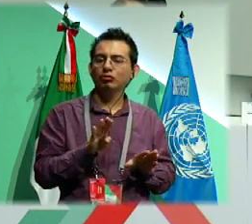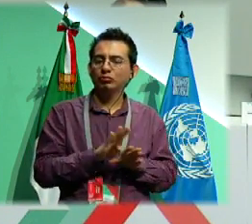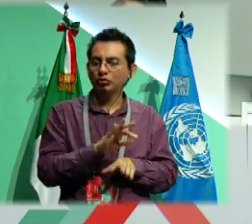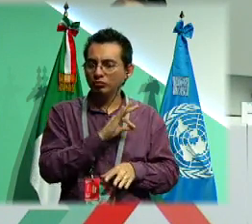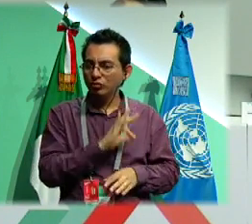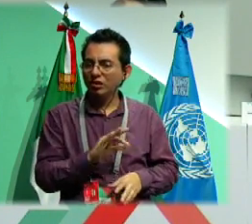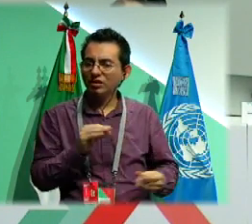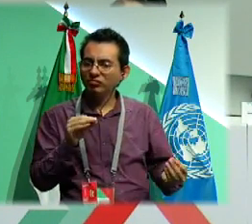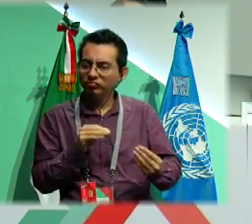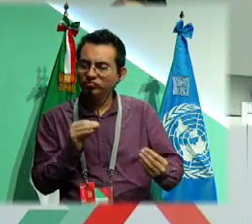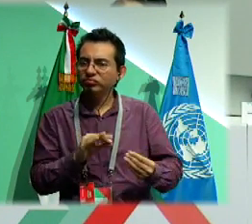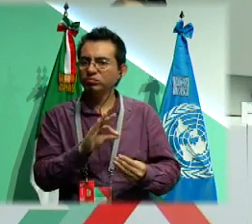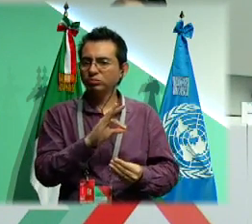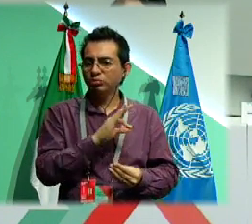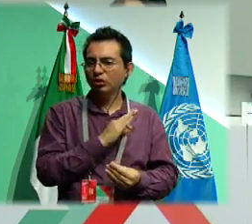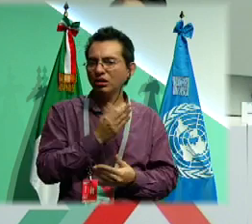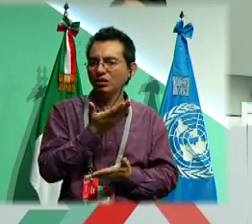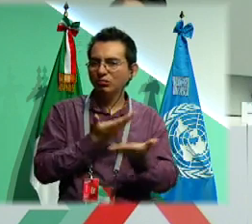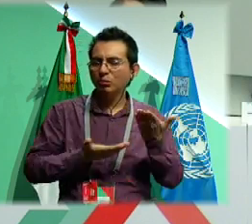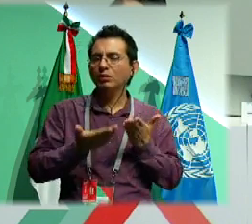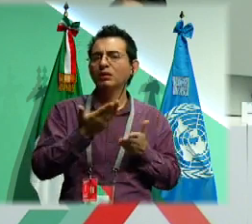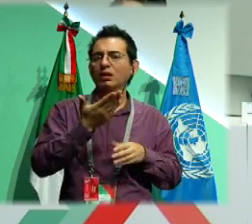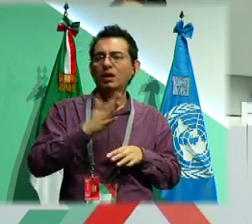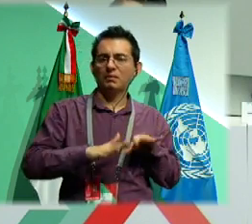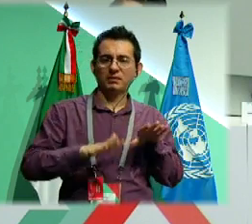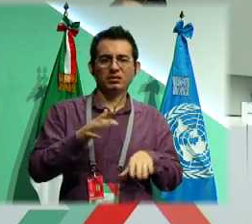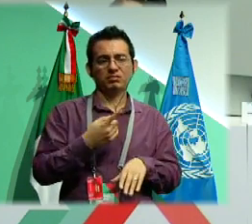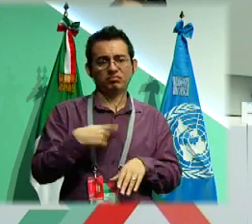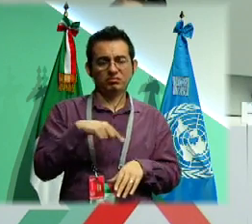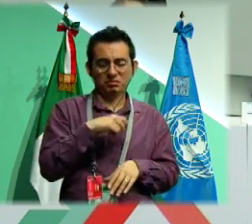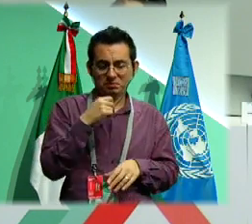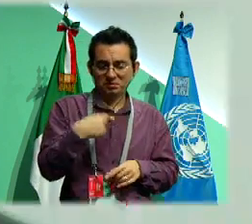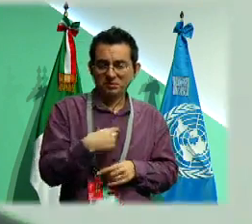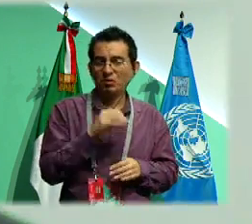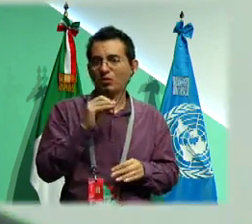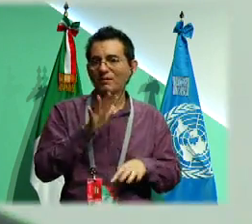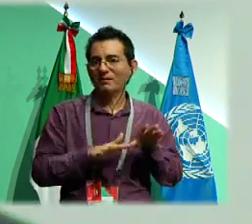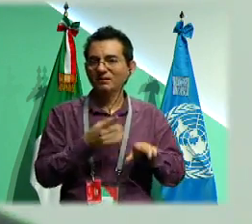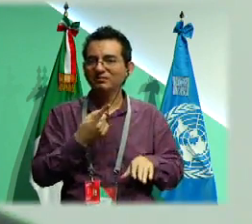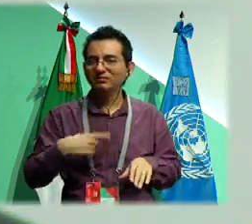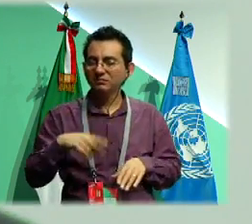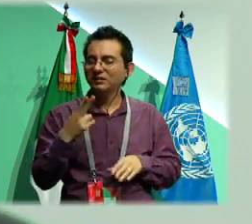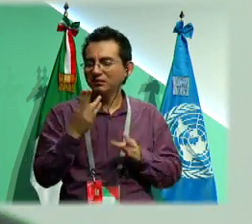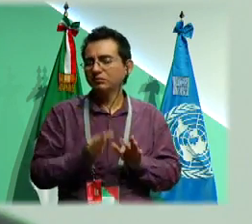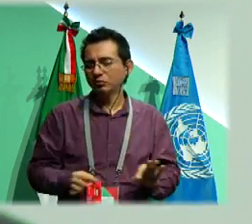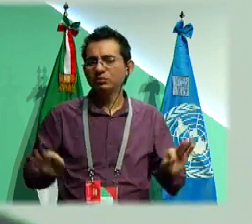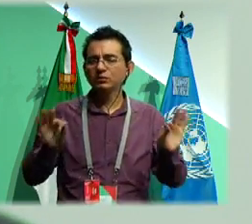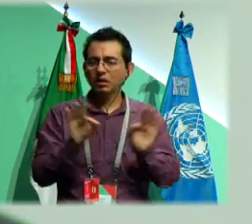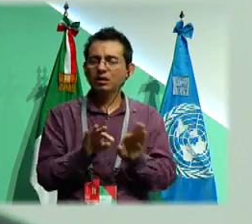secrets. Et ce qui concerne le FGI et les autres instances de gouvernance Internet,